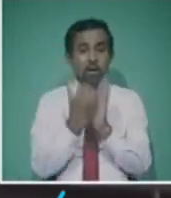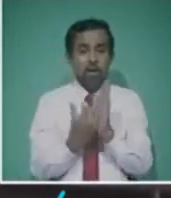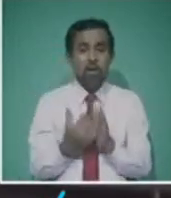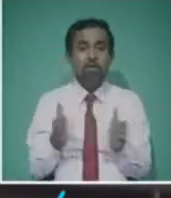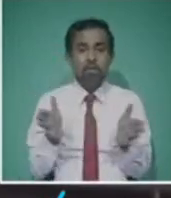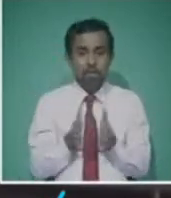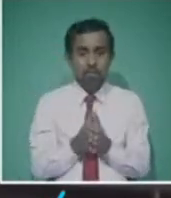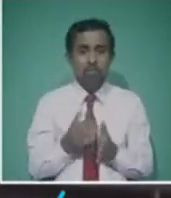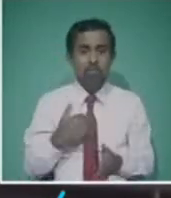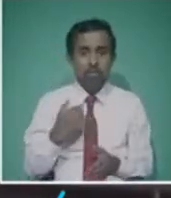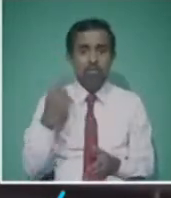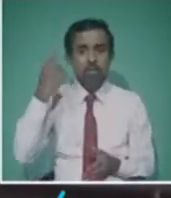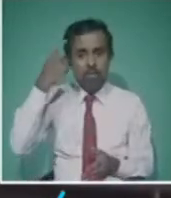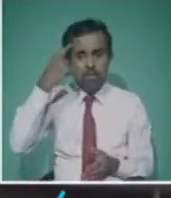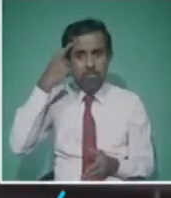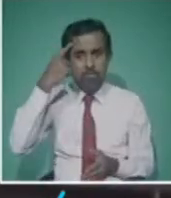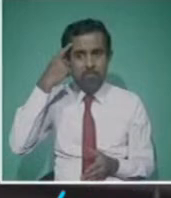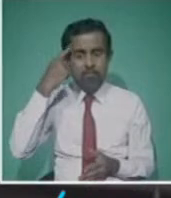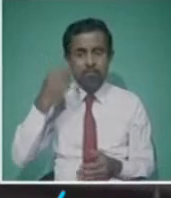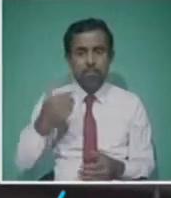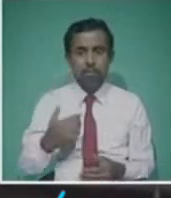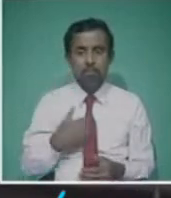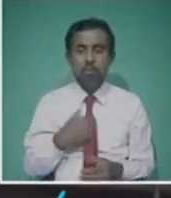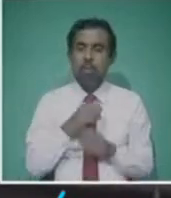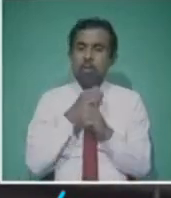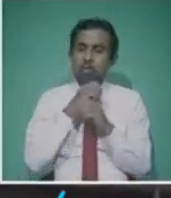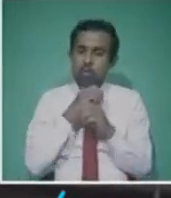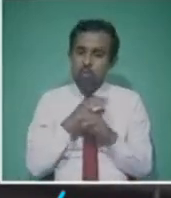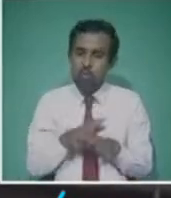वत्तिकेन मम सद्भाव